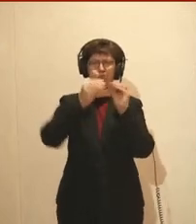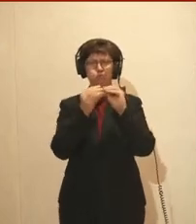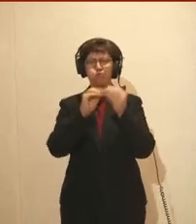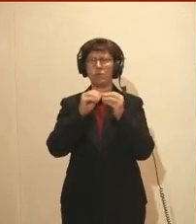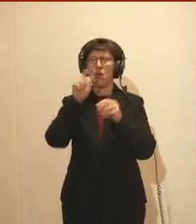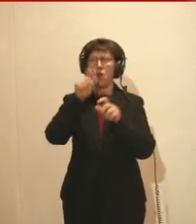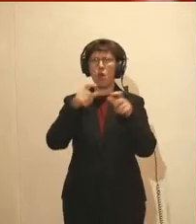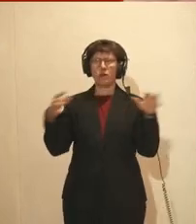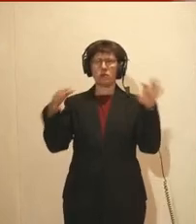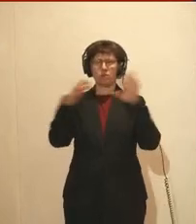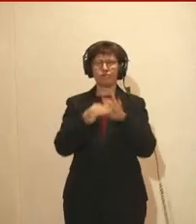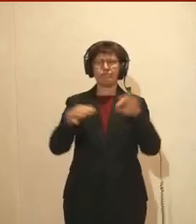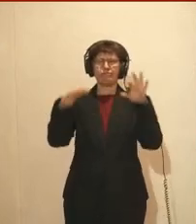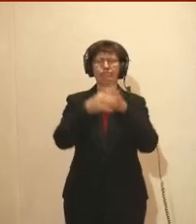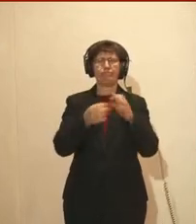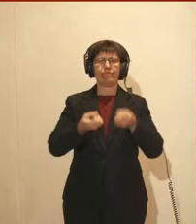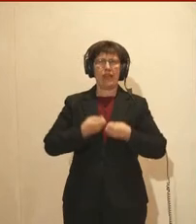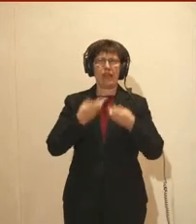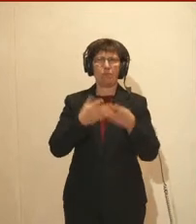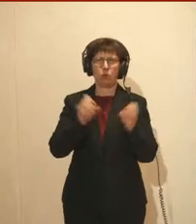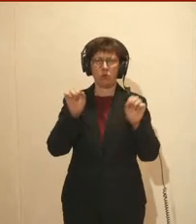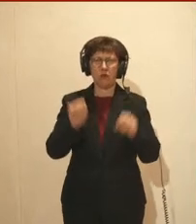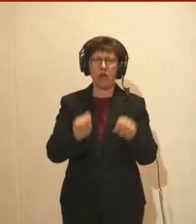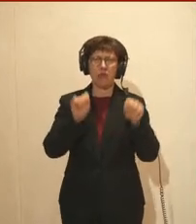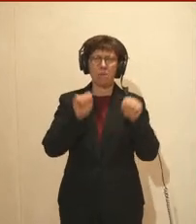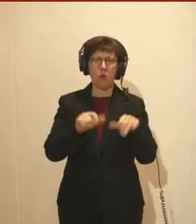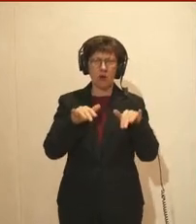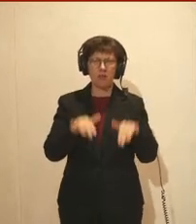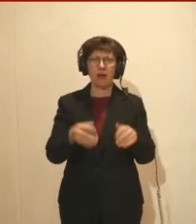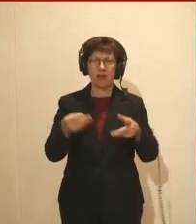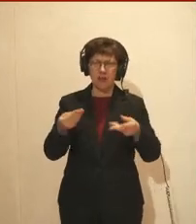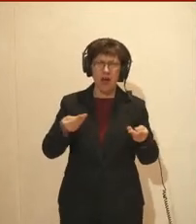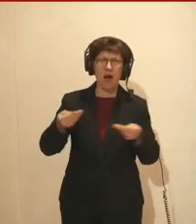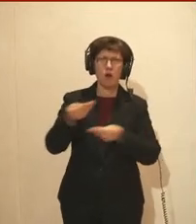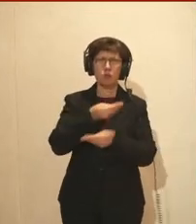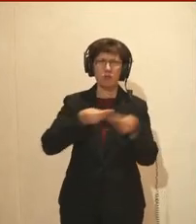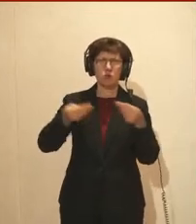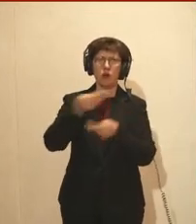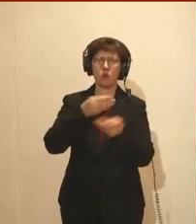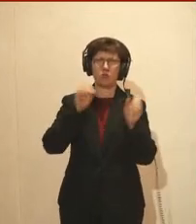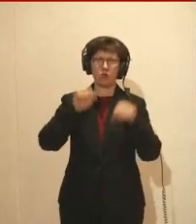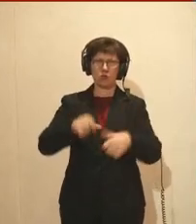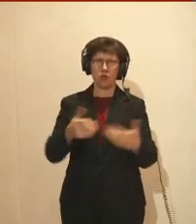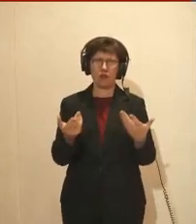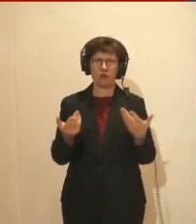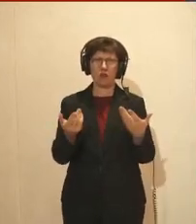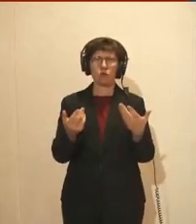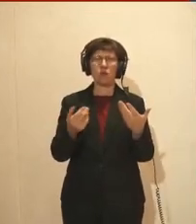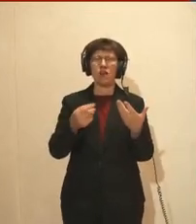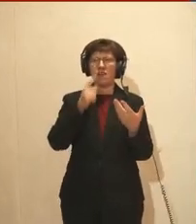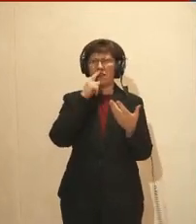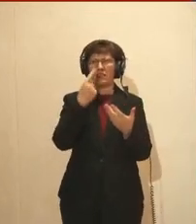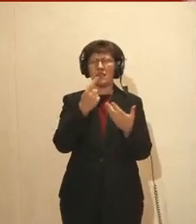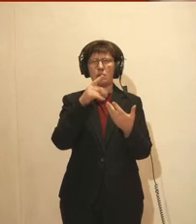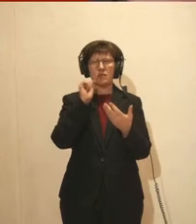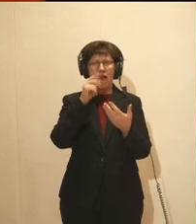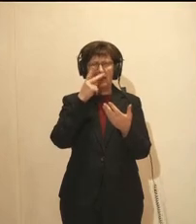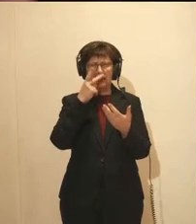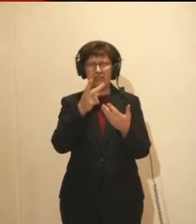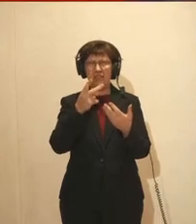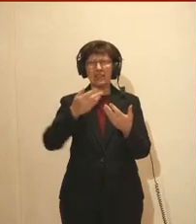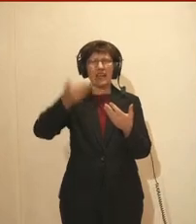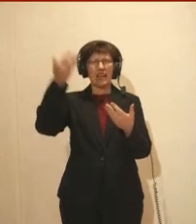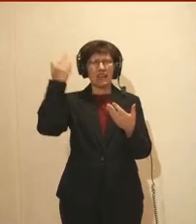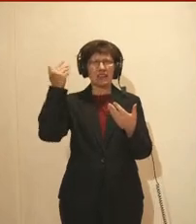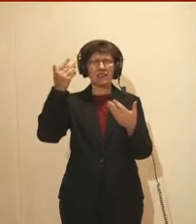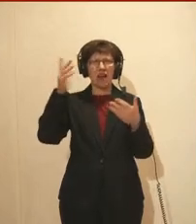menschen erreichen so viel input geben so viele möglichkeiten zum austausch geben und wer das ein bisschen aussehen könnte wie es hinter